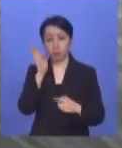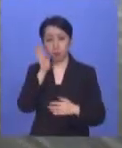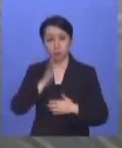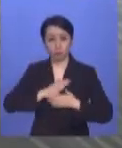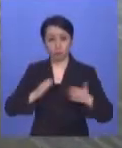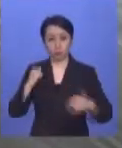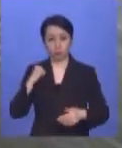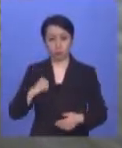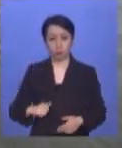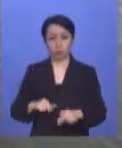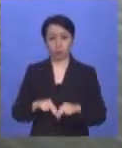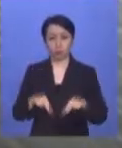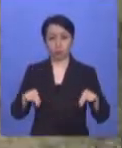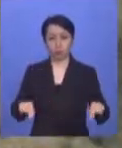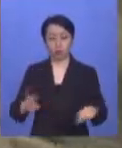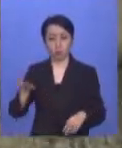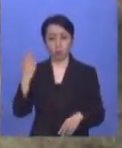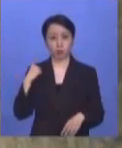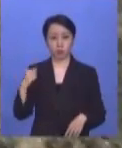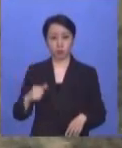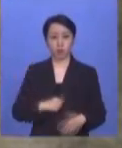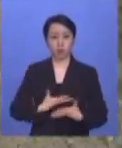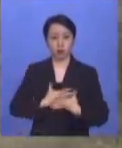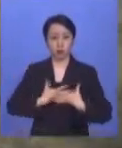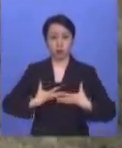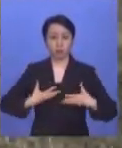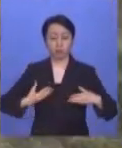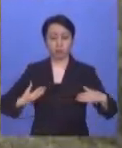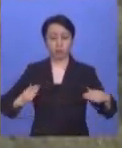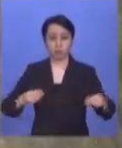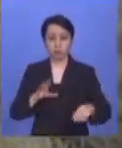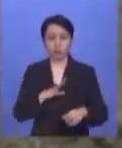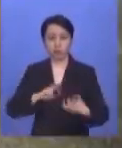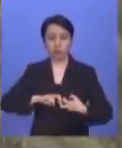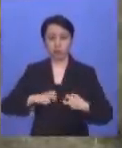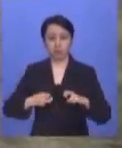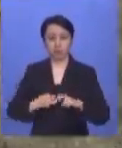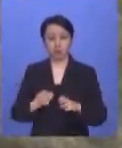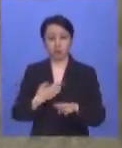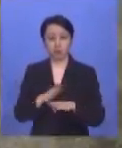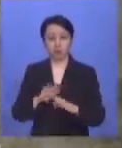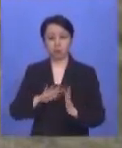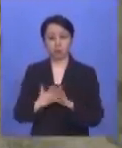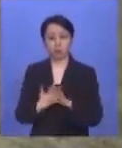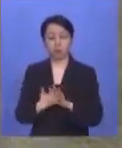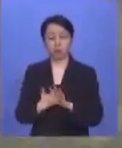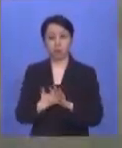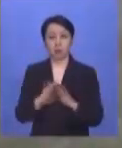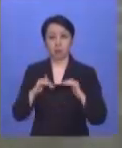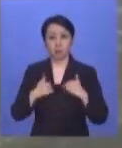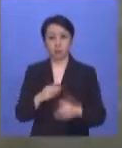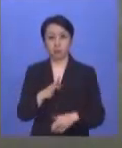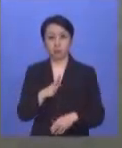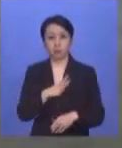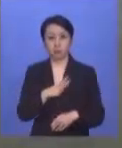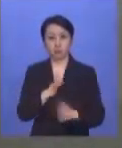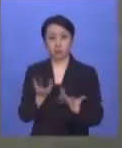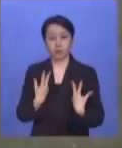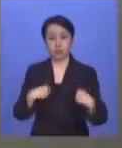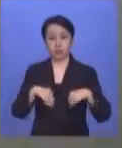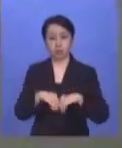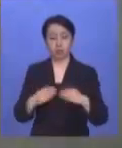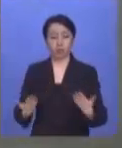воду ждут Петропавловске на прошедшей неделе талые воды локально создавали проблемы в частном секторе в бедственном положении оказалась семья